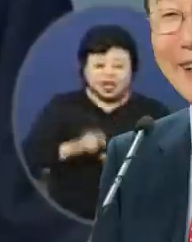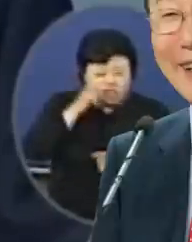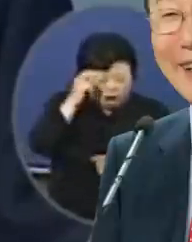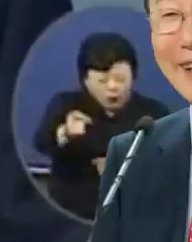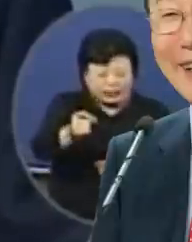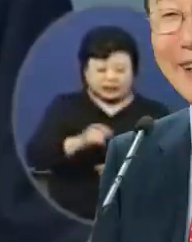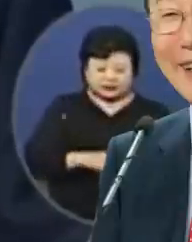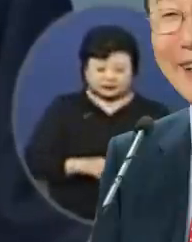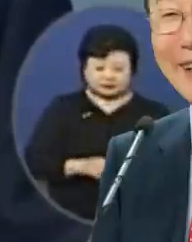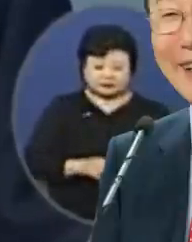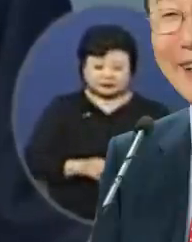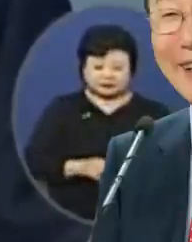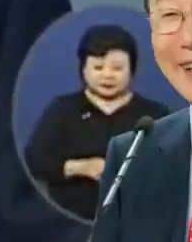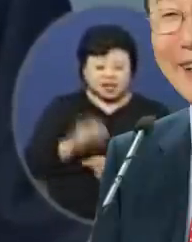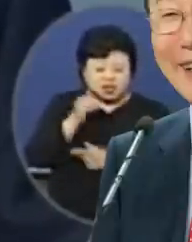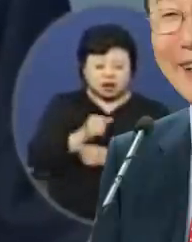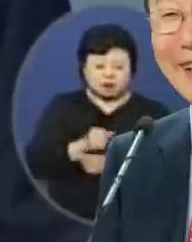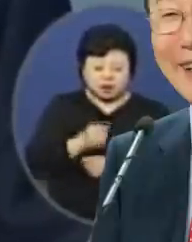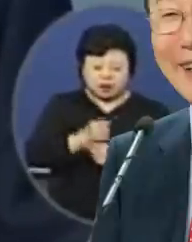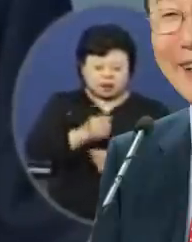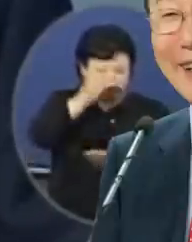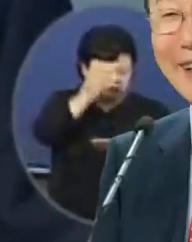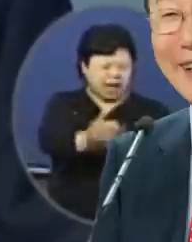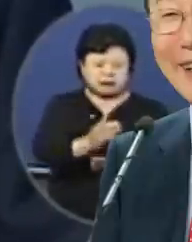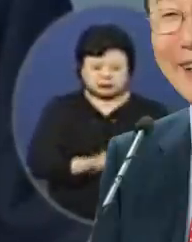영원히 열매를 맺지 말라.